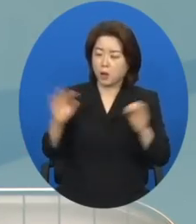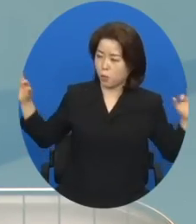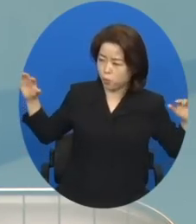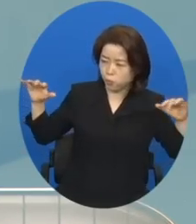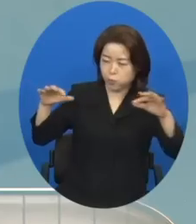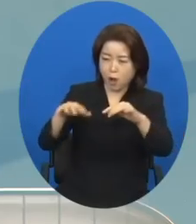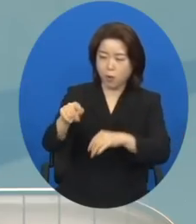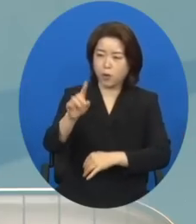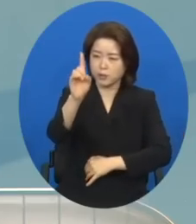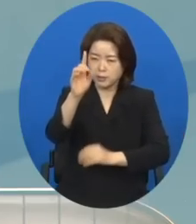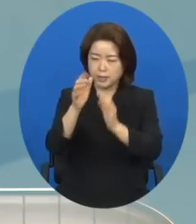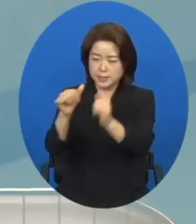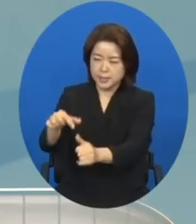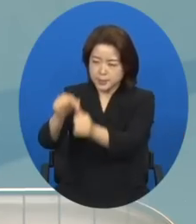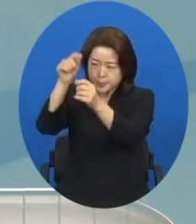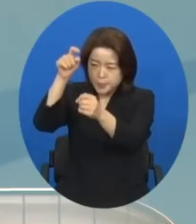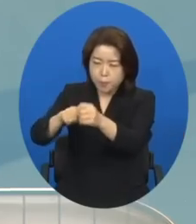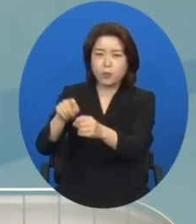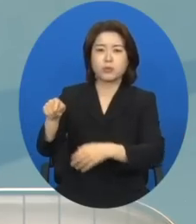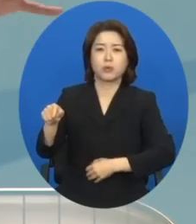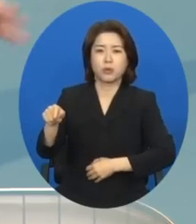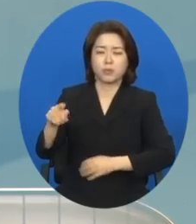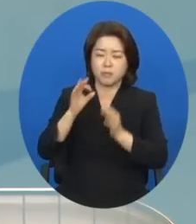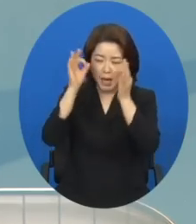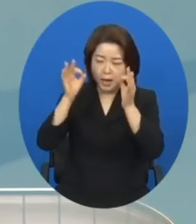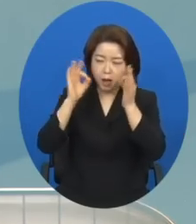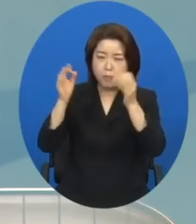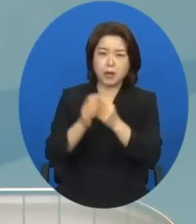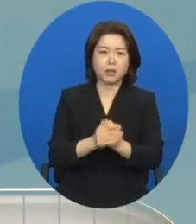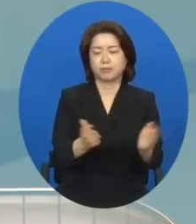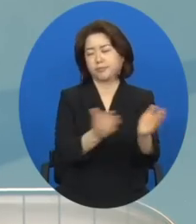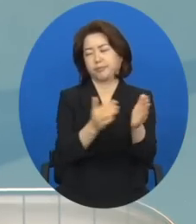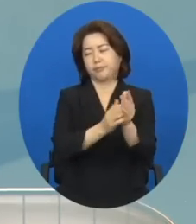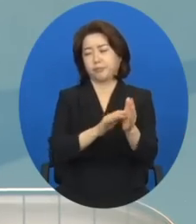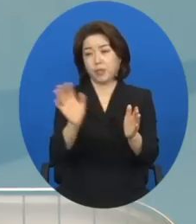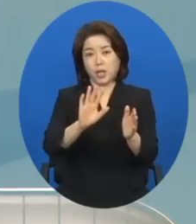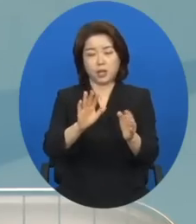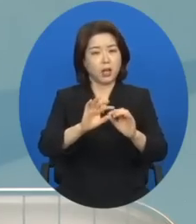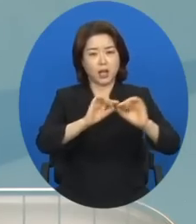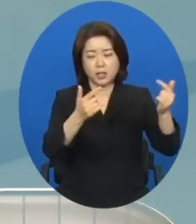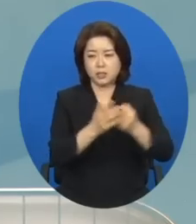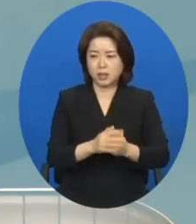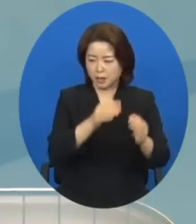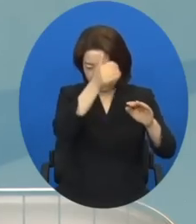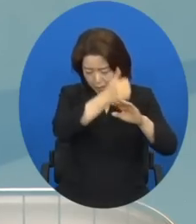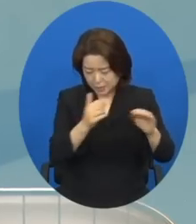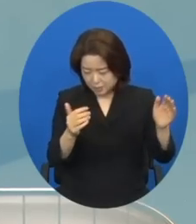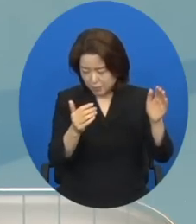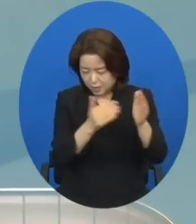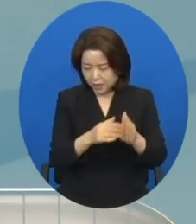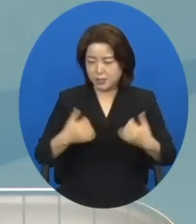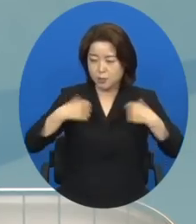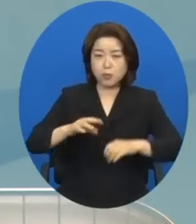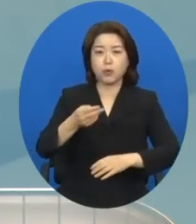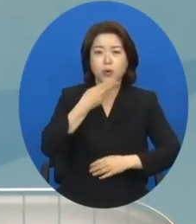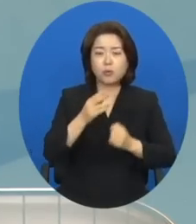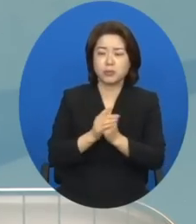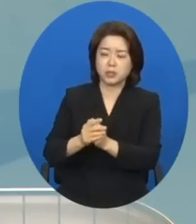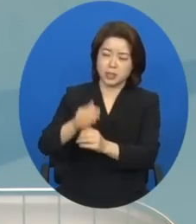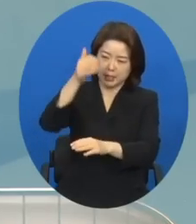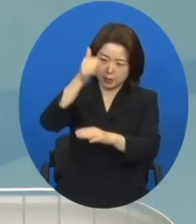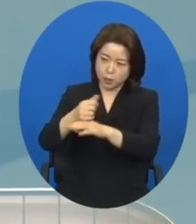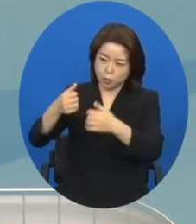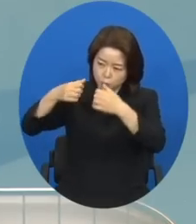달려들어서 그 한 명을 구원하고자, 아 이제 끝났어 못 구해라가 아니라 끝까지 포기하지 않고 결국에는 그 유리창을